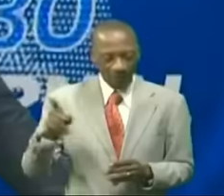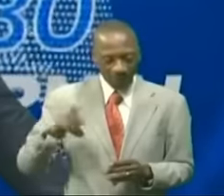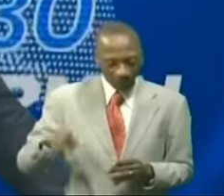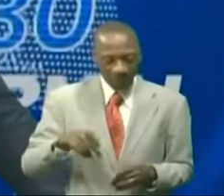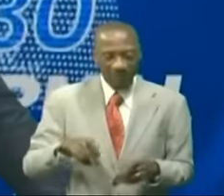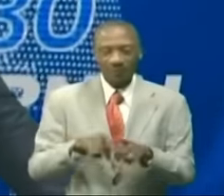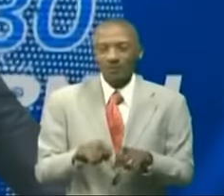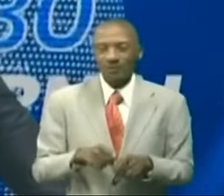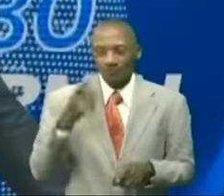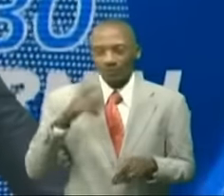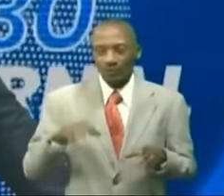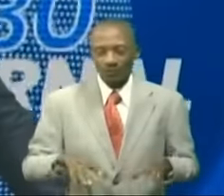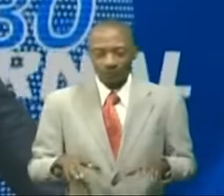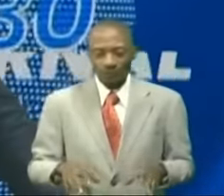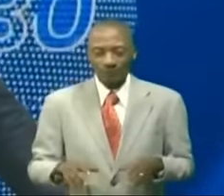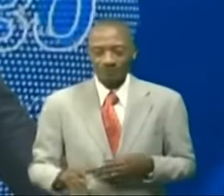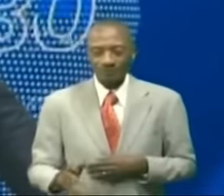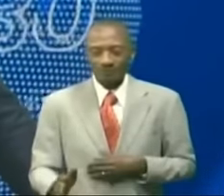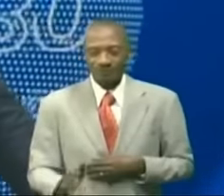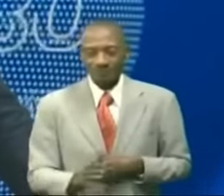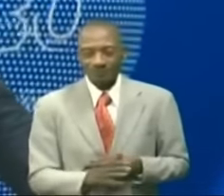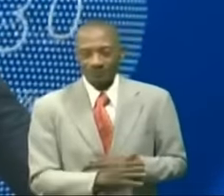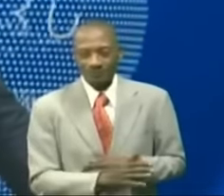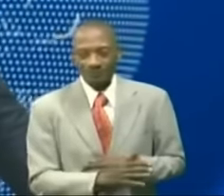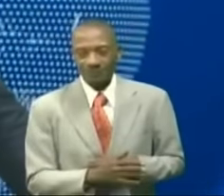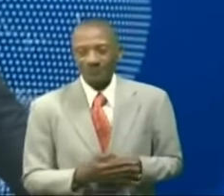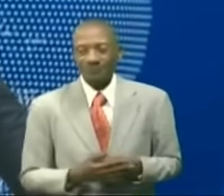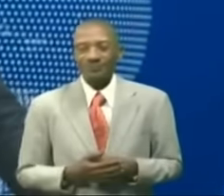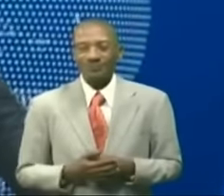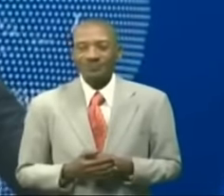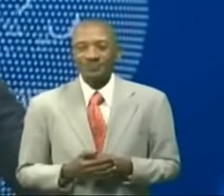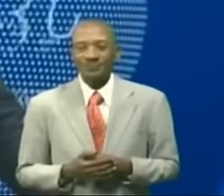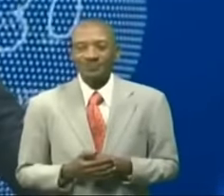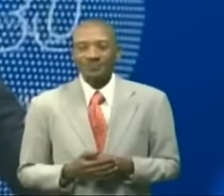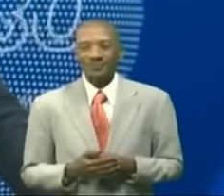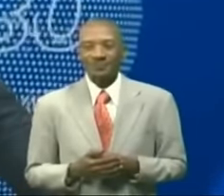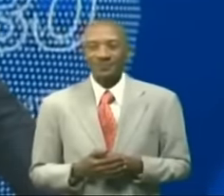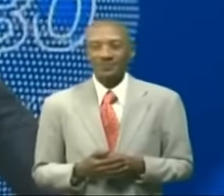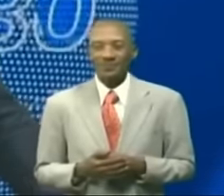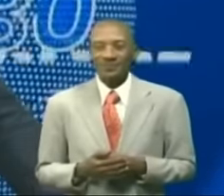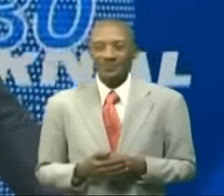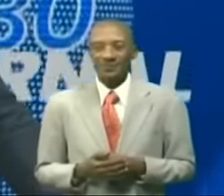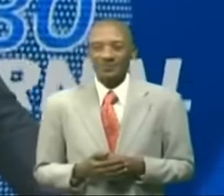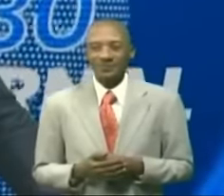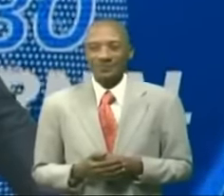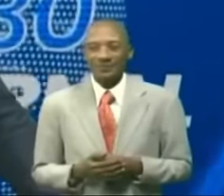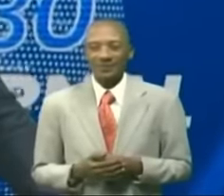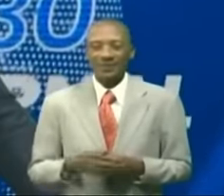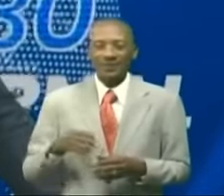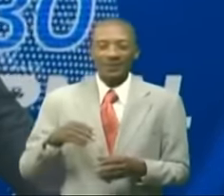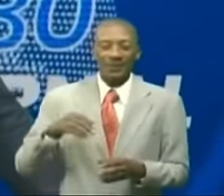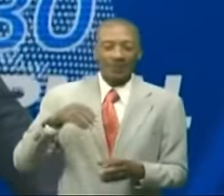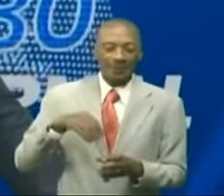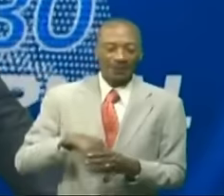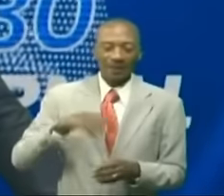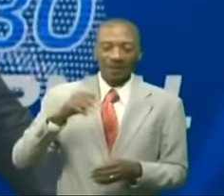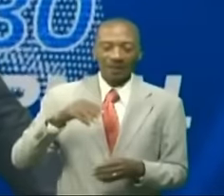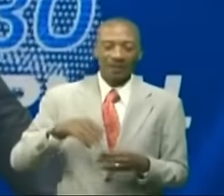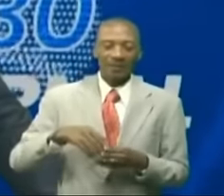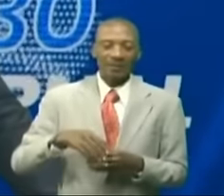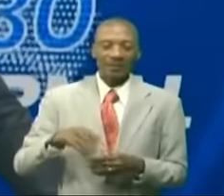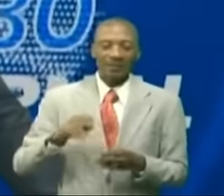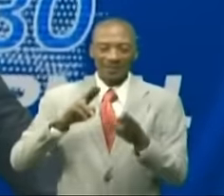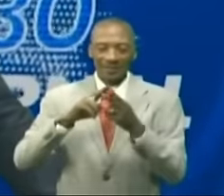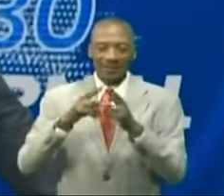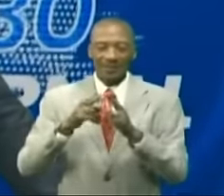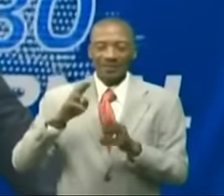mieux. Dans le registre de l'éducation, commençons à Mweka. Le gouvernement provincial du Kassai réfléchit